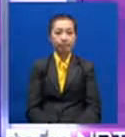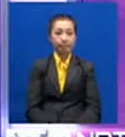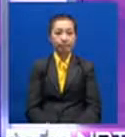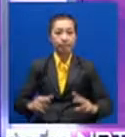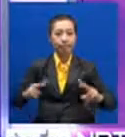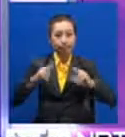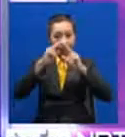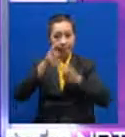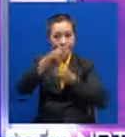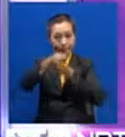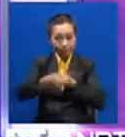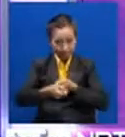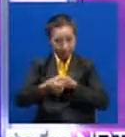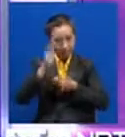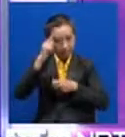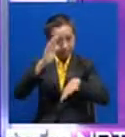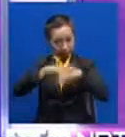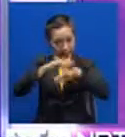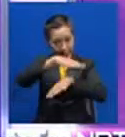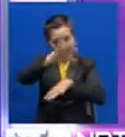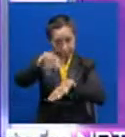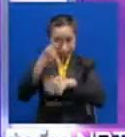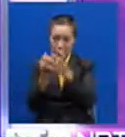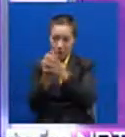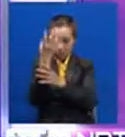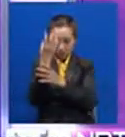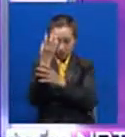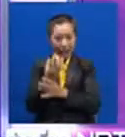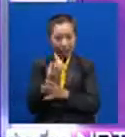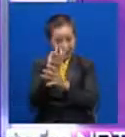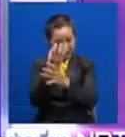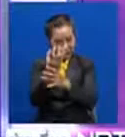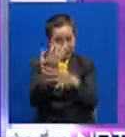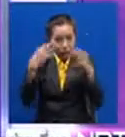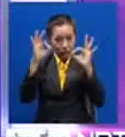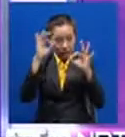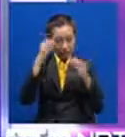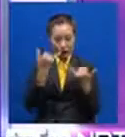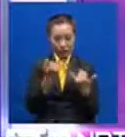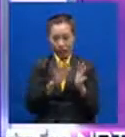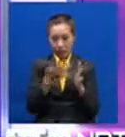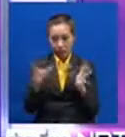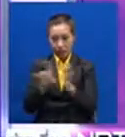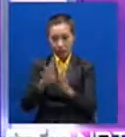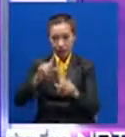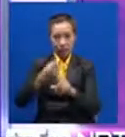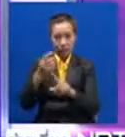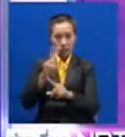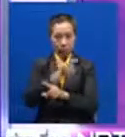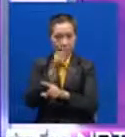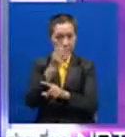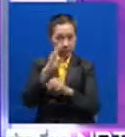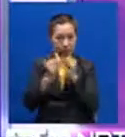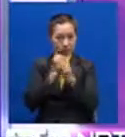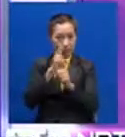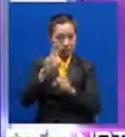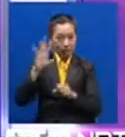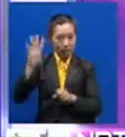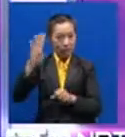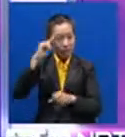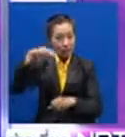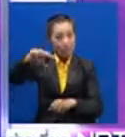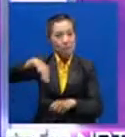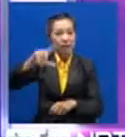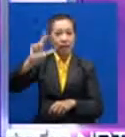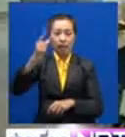กระทรวงเกษตรและสหกรณ์นะคะเชิญรับแจกพันธุ์พืชสวนครัวค่ะตั้งแต่วันนี้ไปจนถึงวันที่14ธันวาคม2557ณ Impact เมืองท